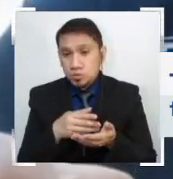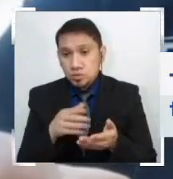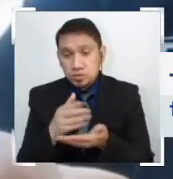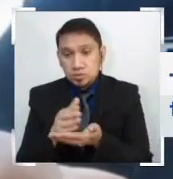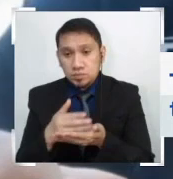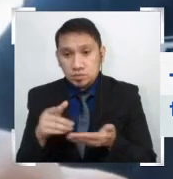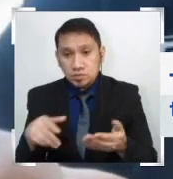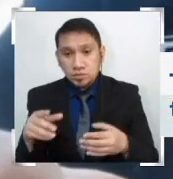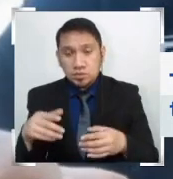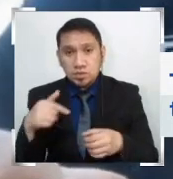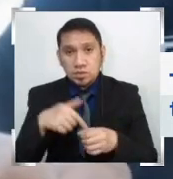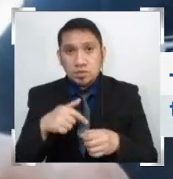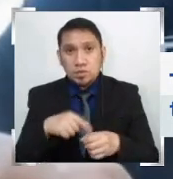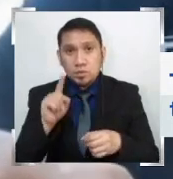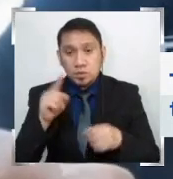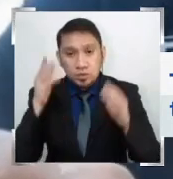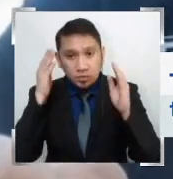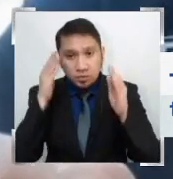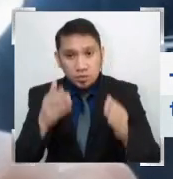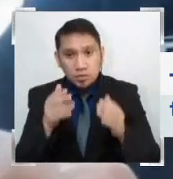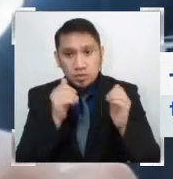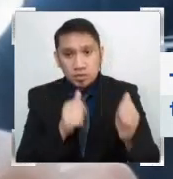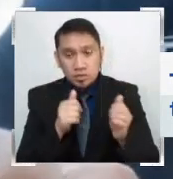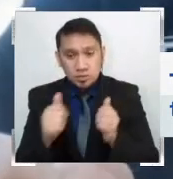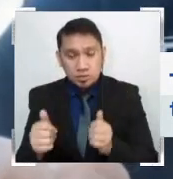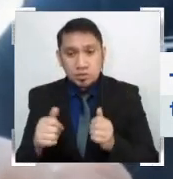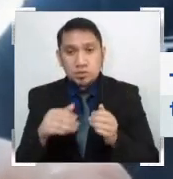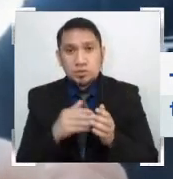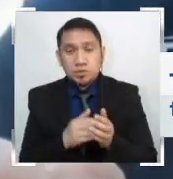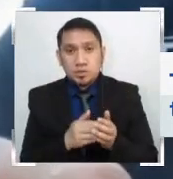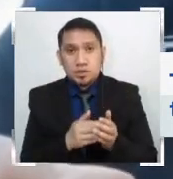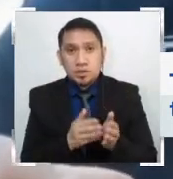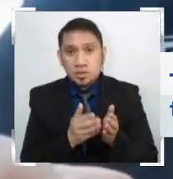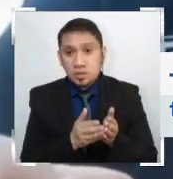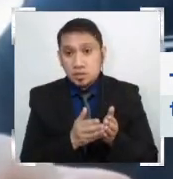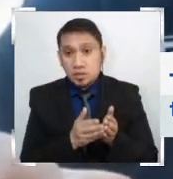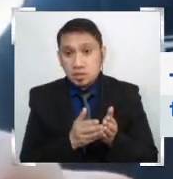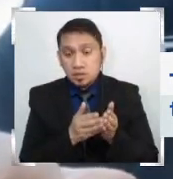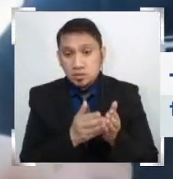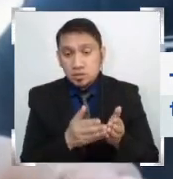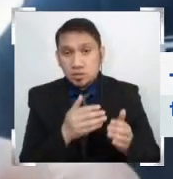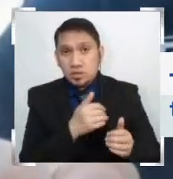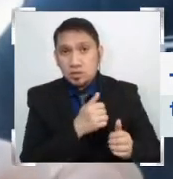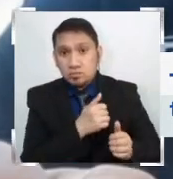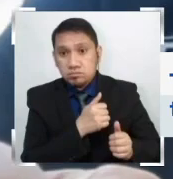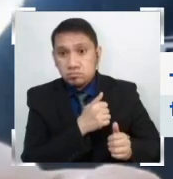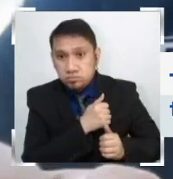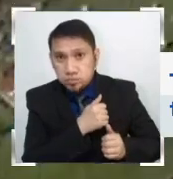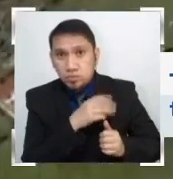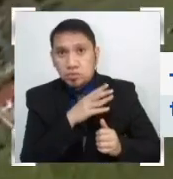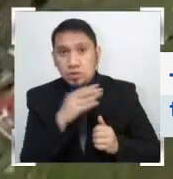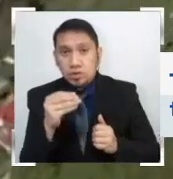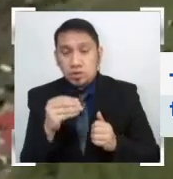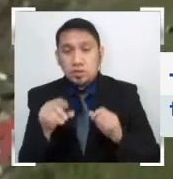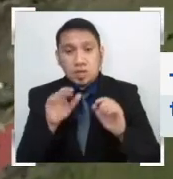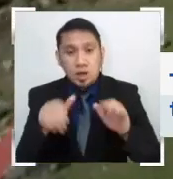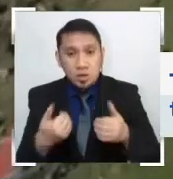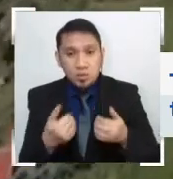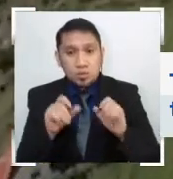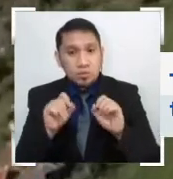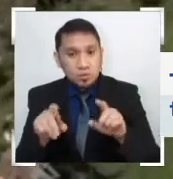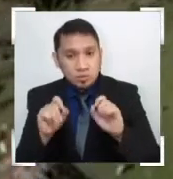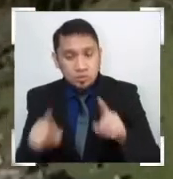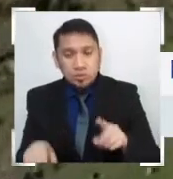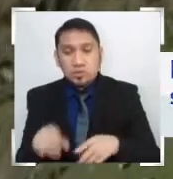focusing on arrangements with the Coast Guard, the Port Authorities, and focusing on the retail outlets. Ang Siargao,